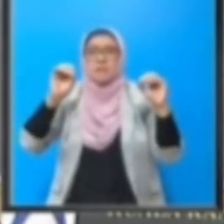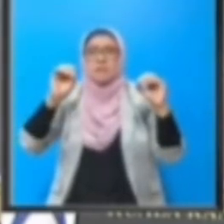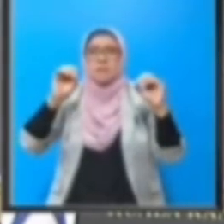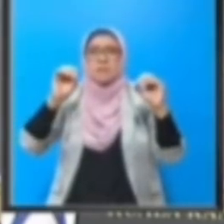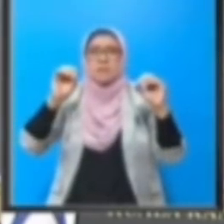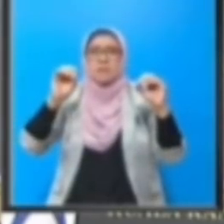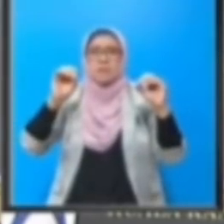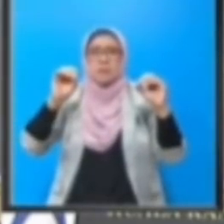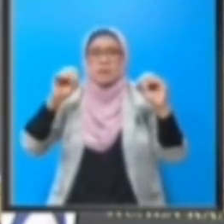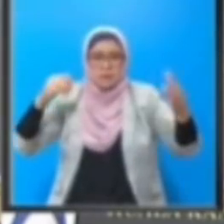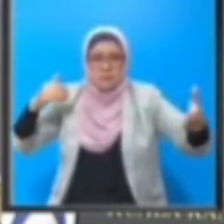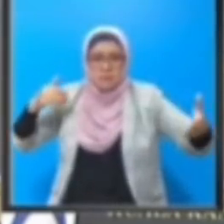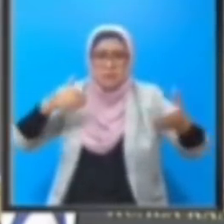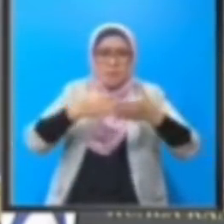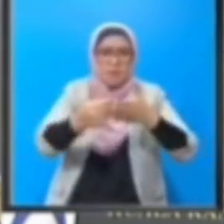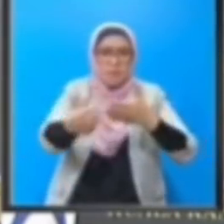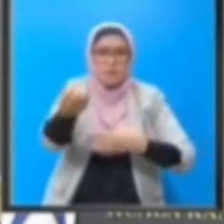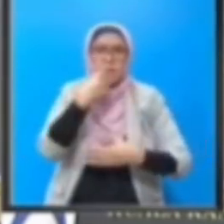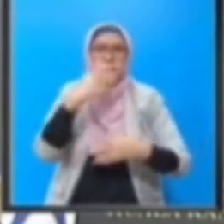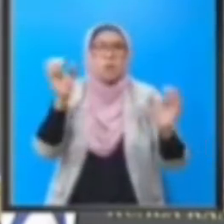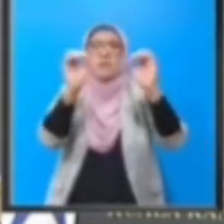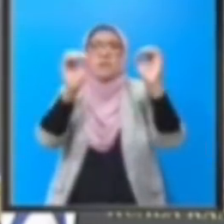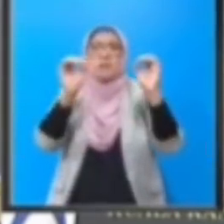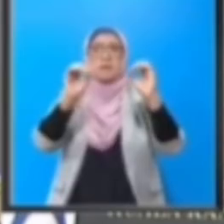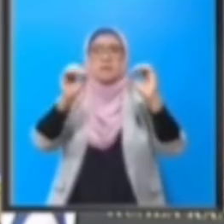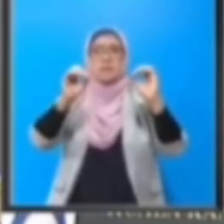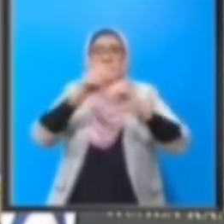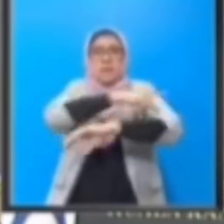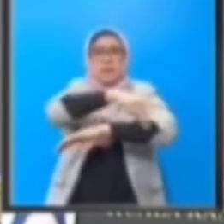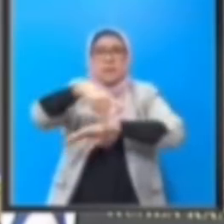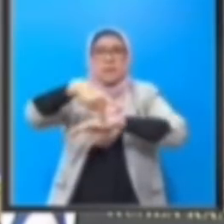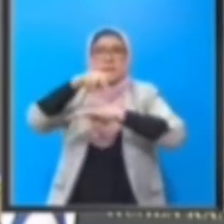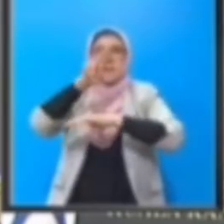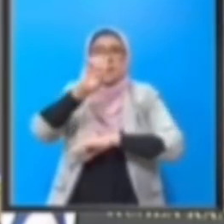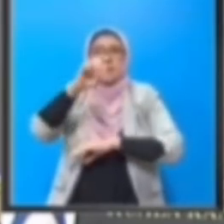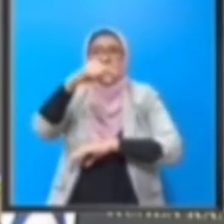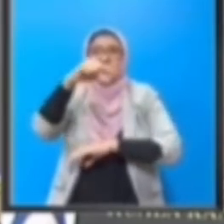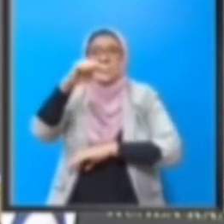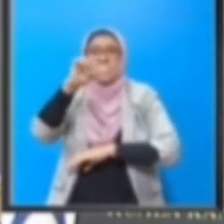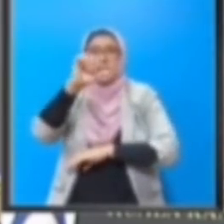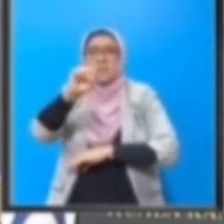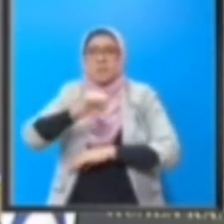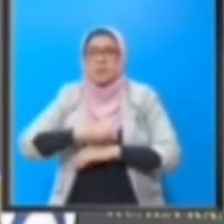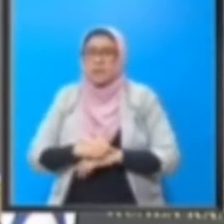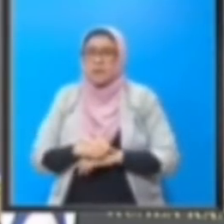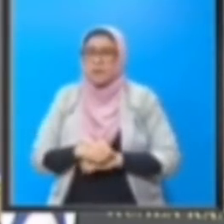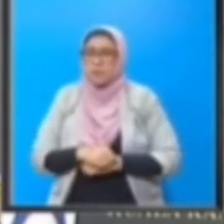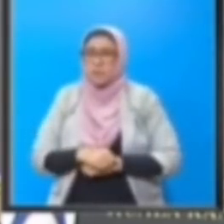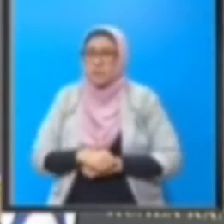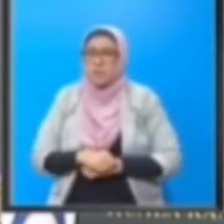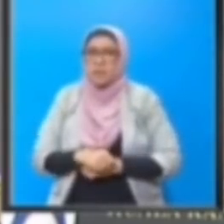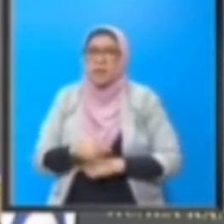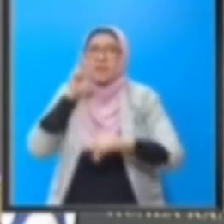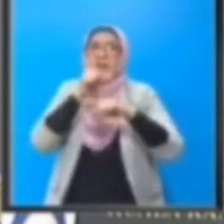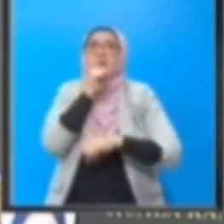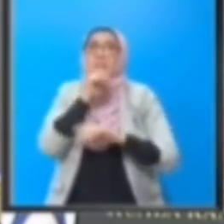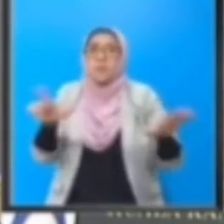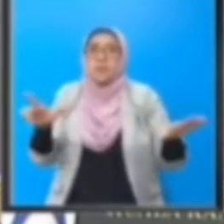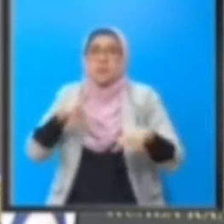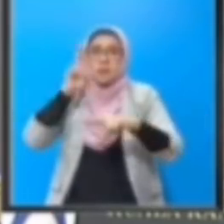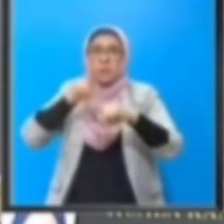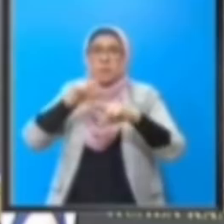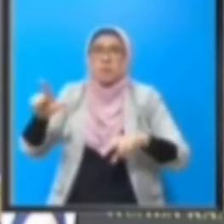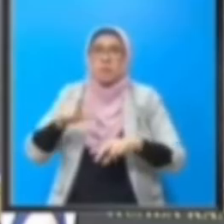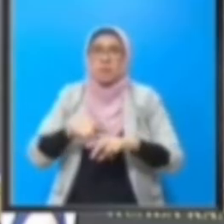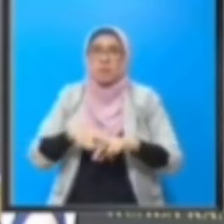dikomplain kata tiada, tapi saya yakin bahawa pada rengas ada pada ketika minta sebelum maaf itu. Ajalah, minta jadi, maaf. Jadi diamlah, duduklah dulu. Minta maaf, biar saya ajalah.